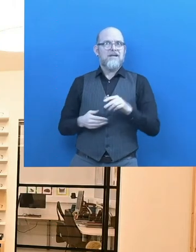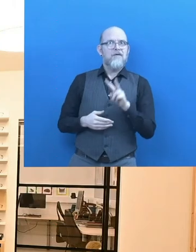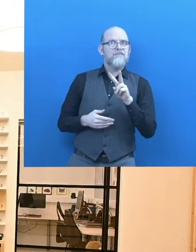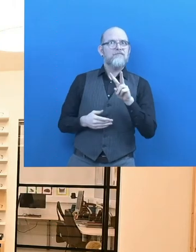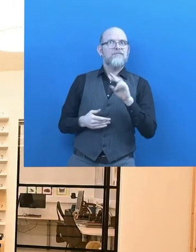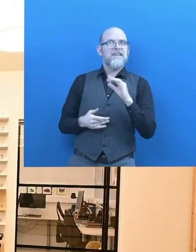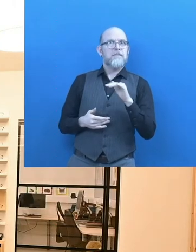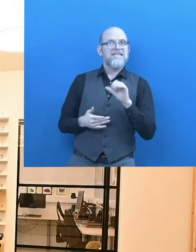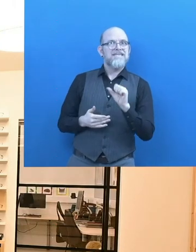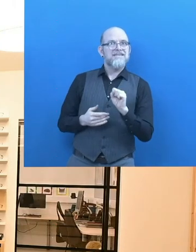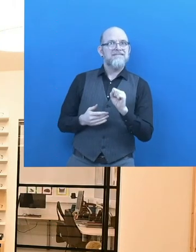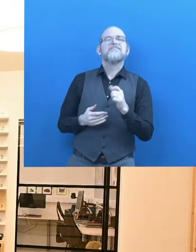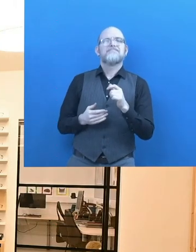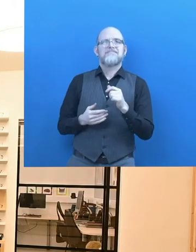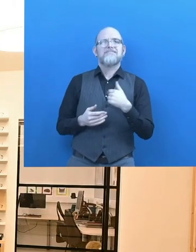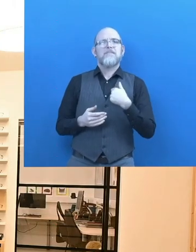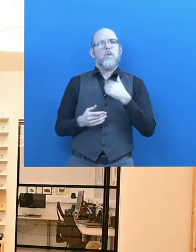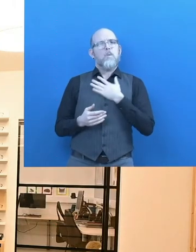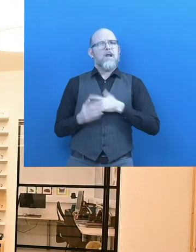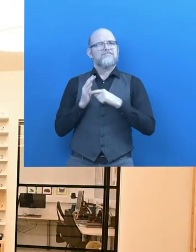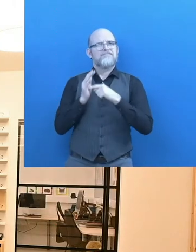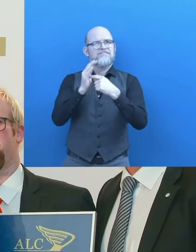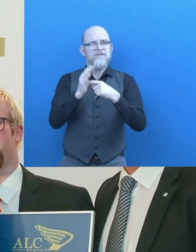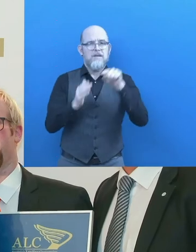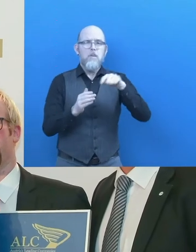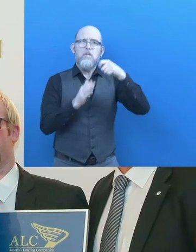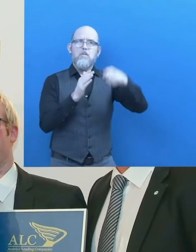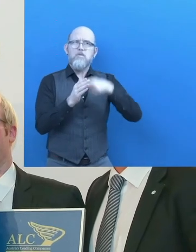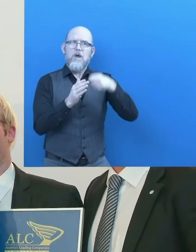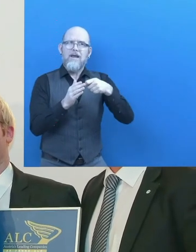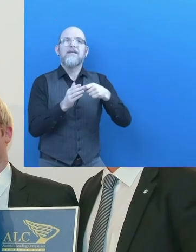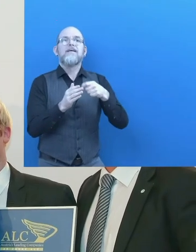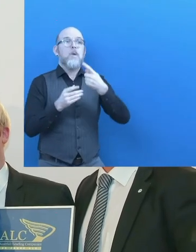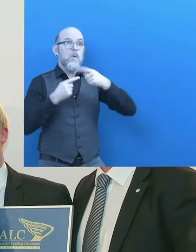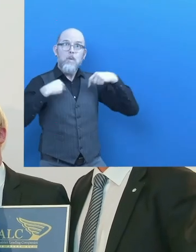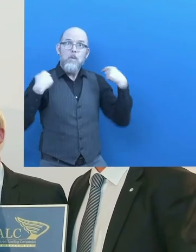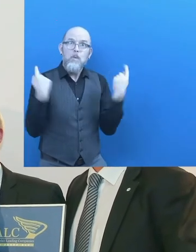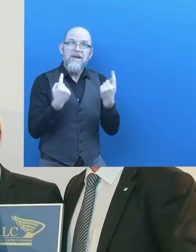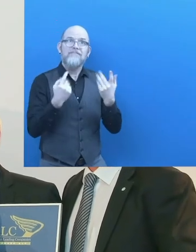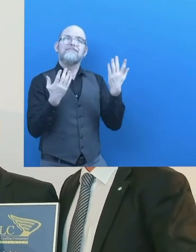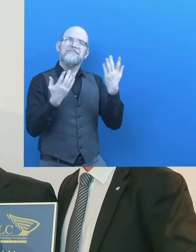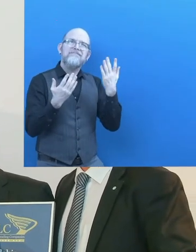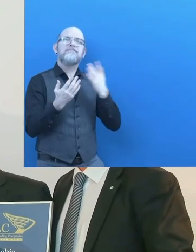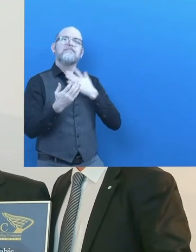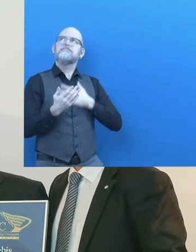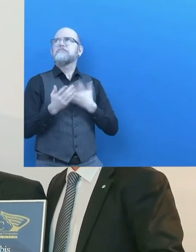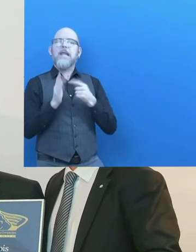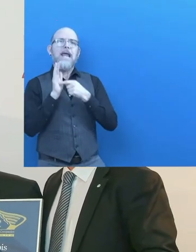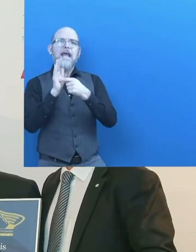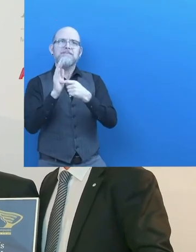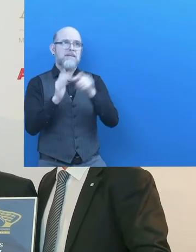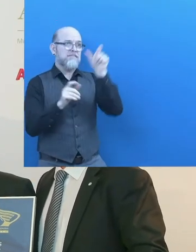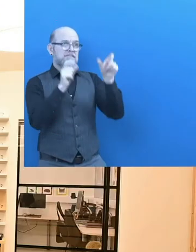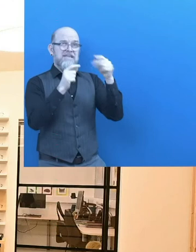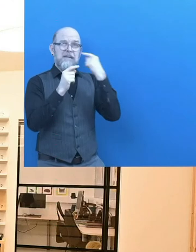Das Einzigartige an diesem Projekt ist, dass wir zum Beispiel für Sehbehindertenarbeitsplätze